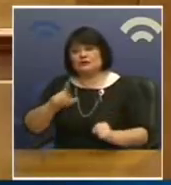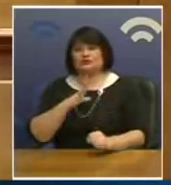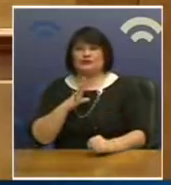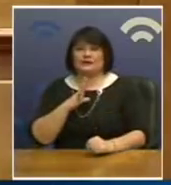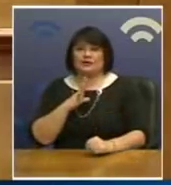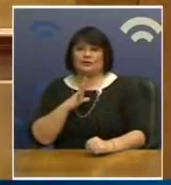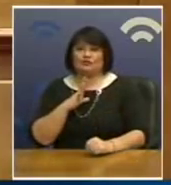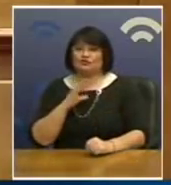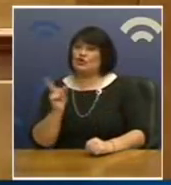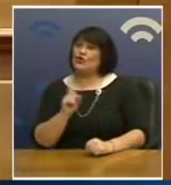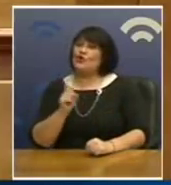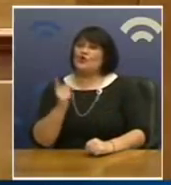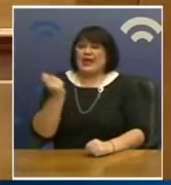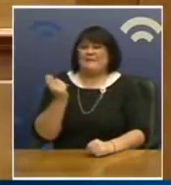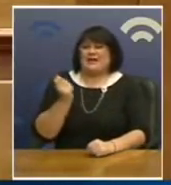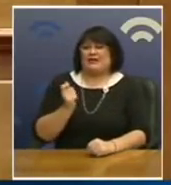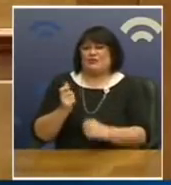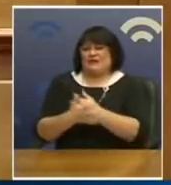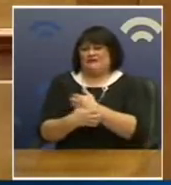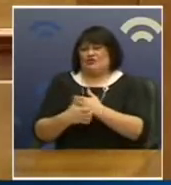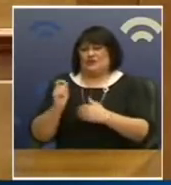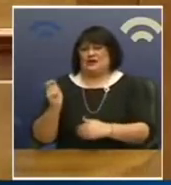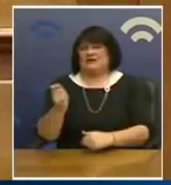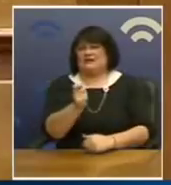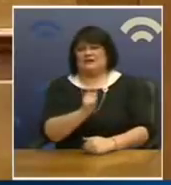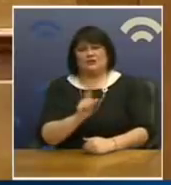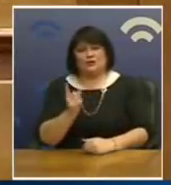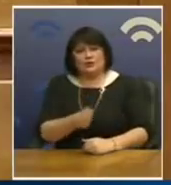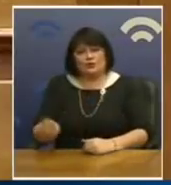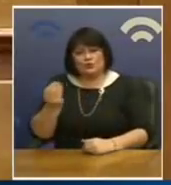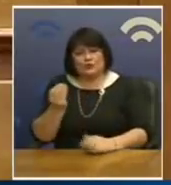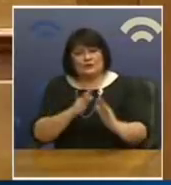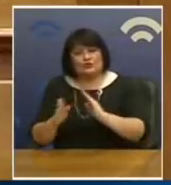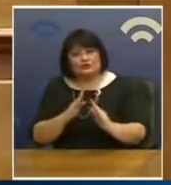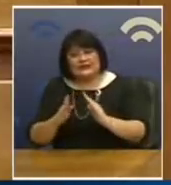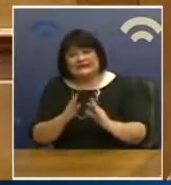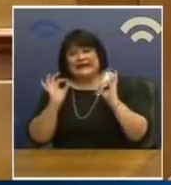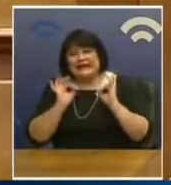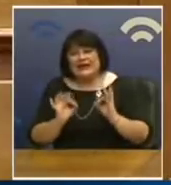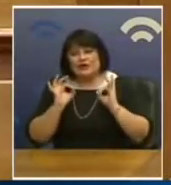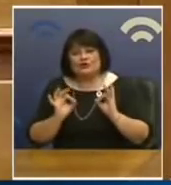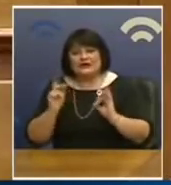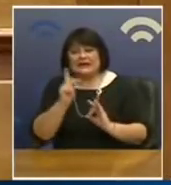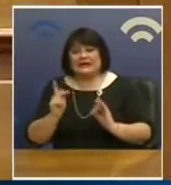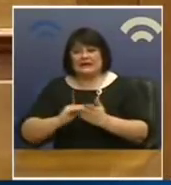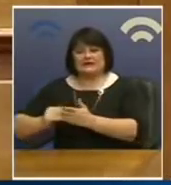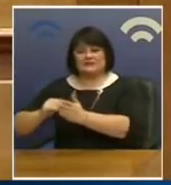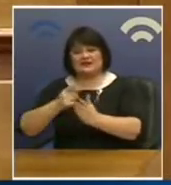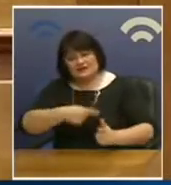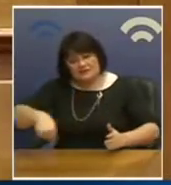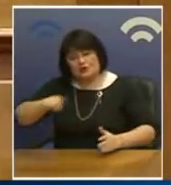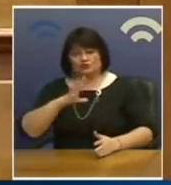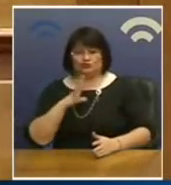με τη μορφή ενός επιδόματος φτώχειας, αλλά πρωτίστως με τη διασφάλιση κανονικών κοινωνικών υπηρεσιών για όλους.